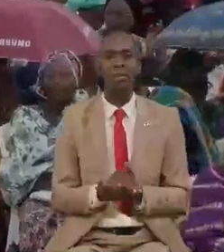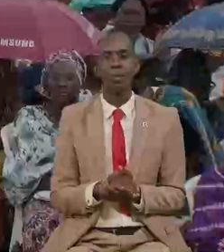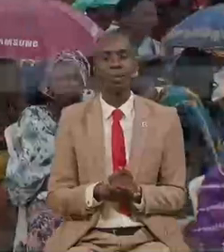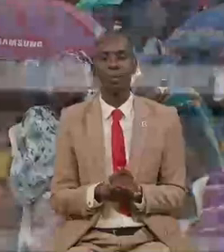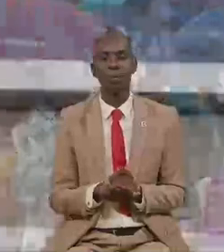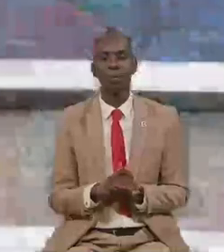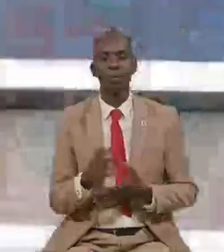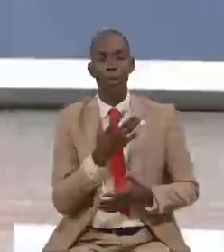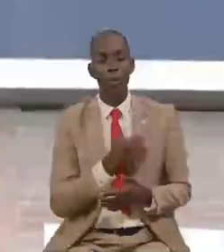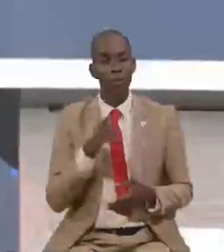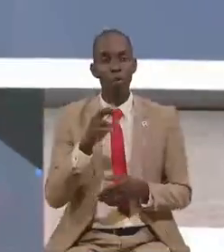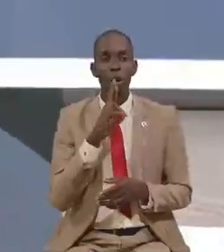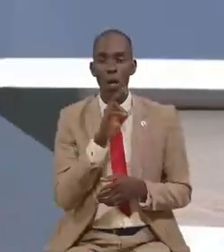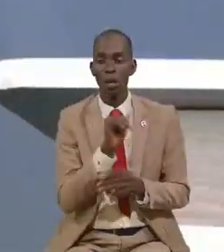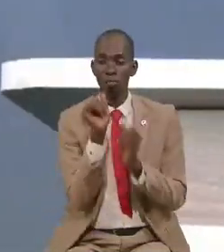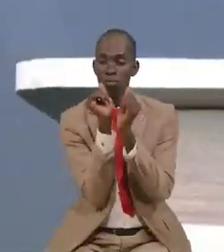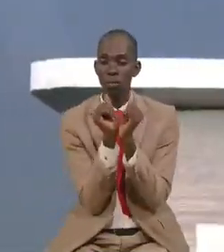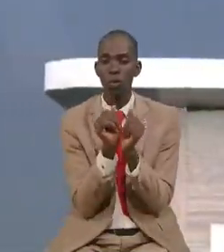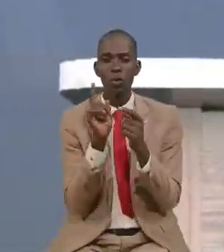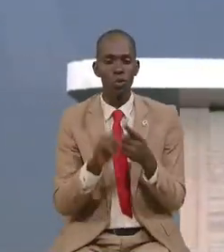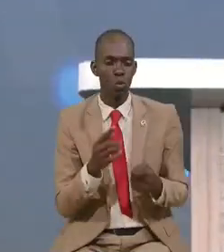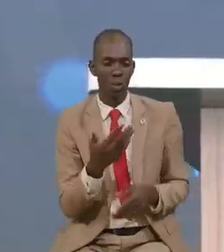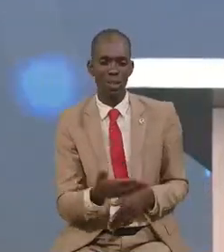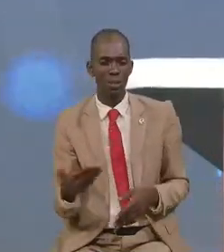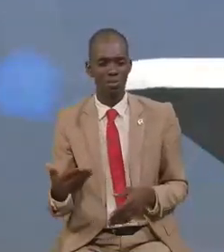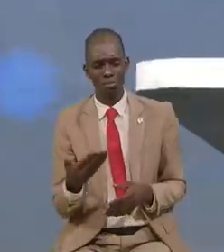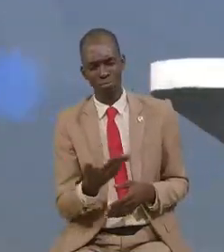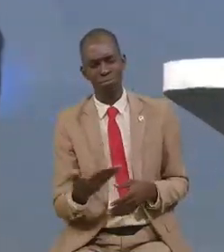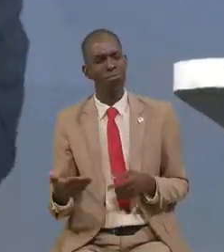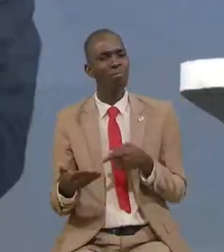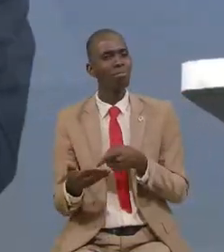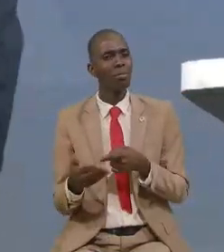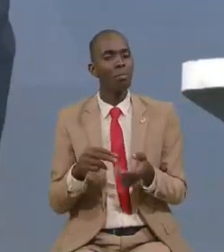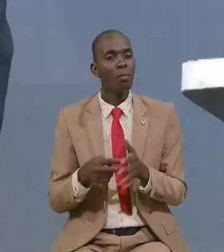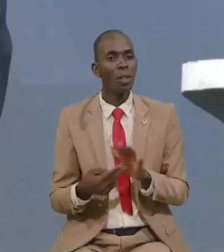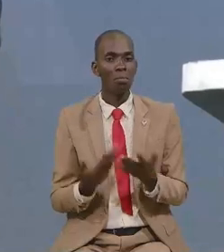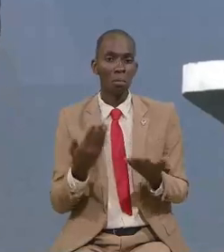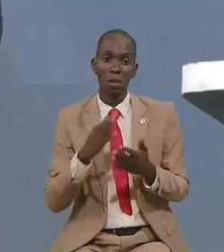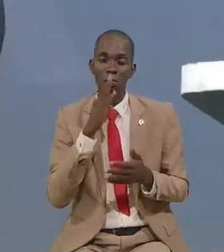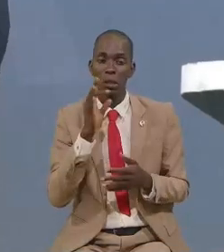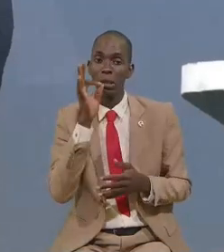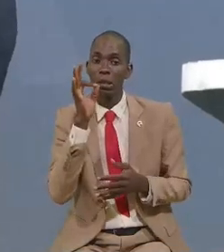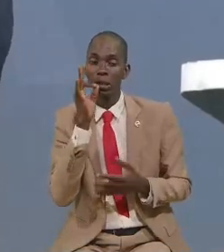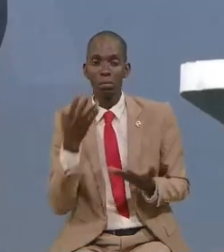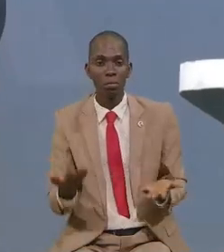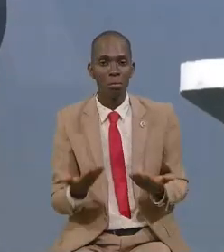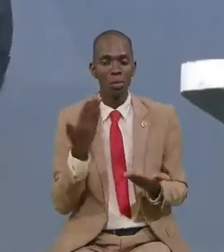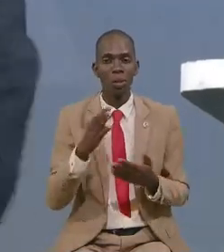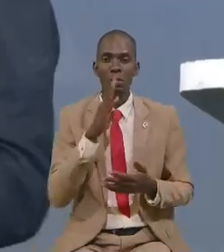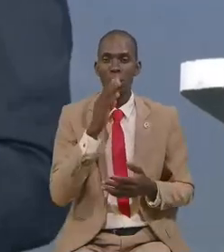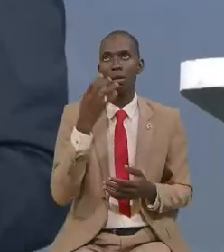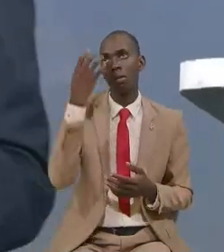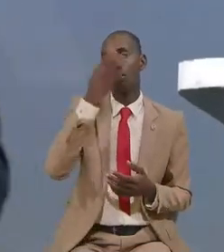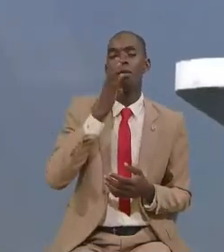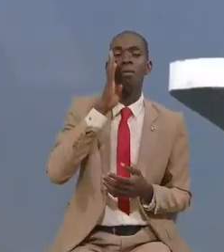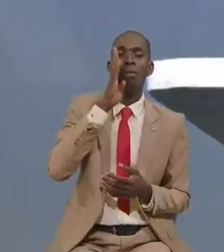Es-tu un captif aux substances? Ce que je mets dans substance, peut-être marijuana, ou peut-être l'alcool, ou